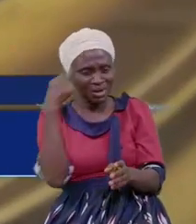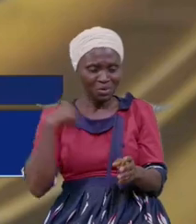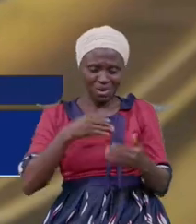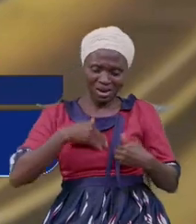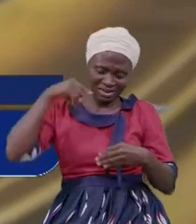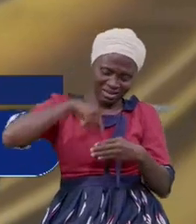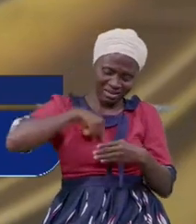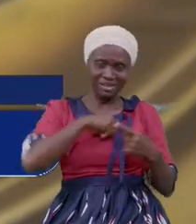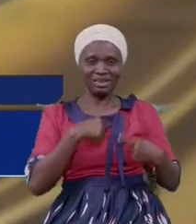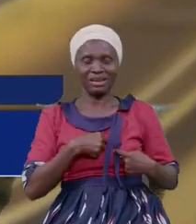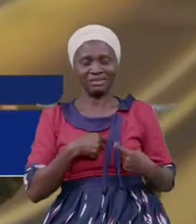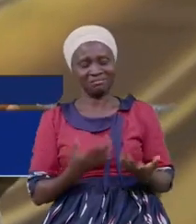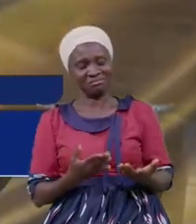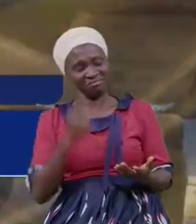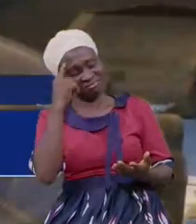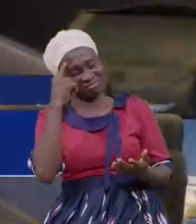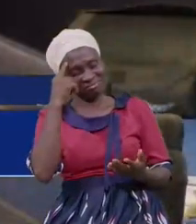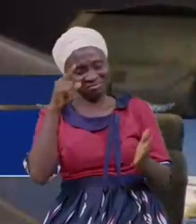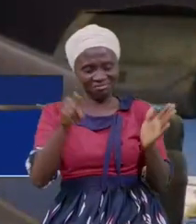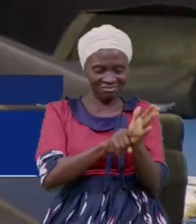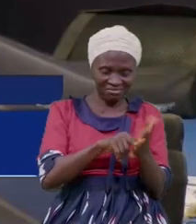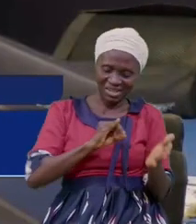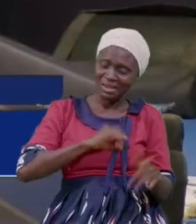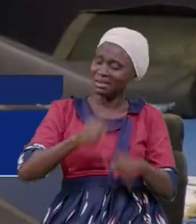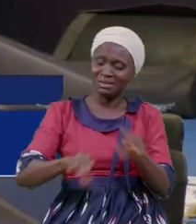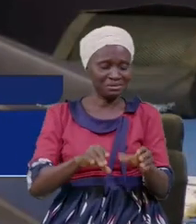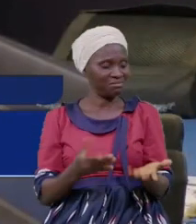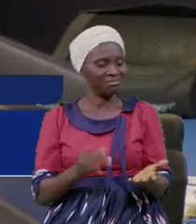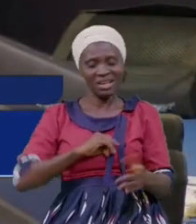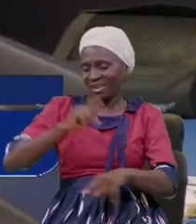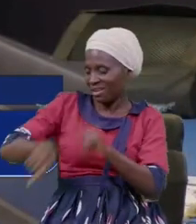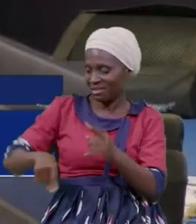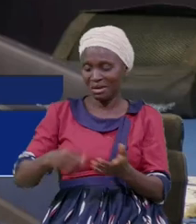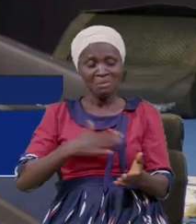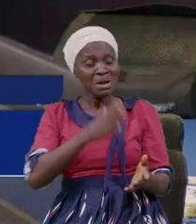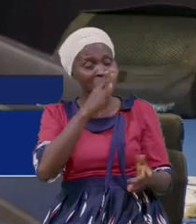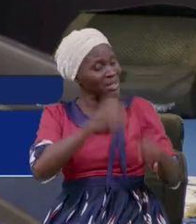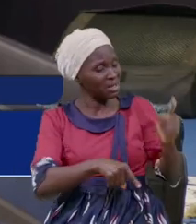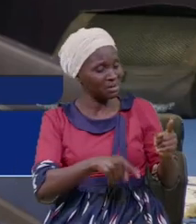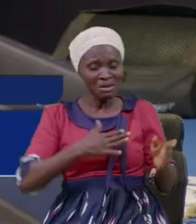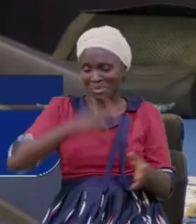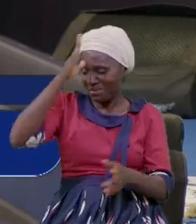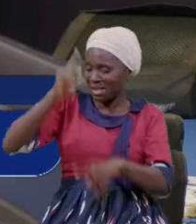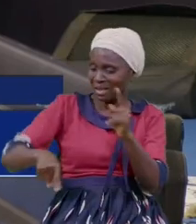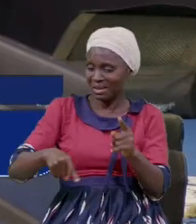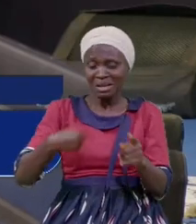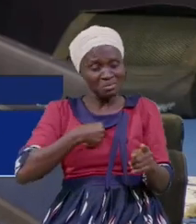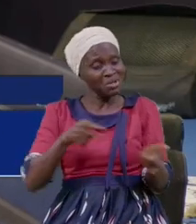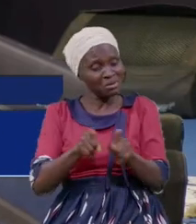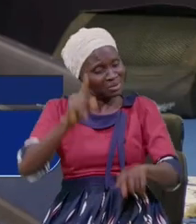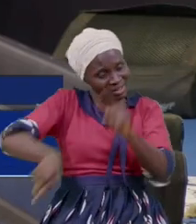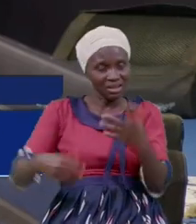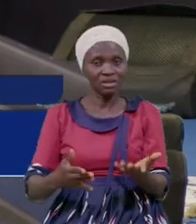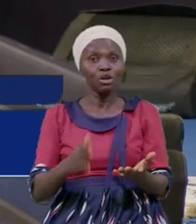je ne peux pas faire ceci papa n'a pas pu le faire maman n'a pas pu le faire qui suis-je je ne peux pas le faire aussi non